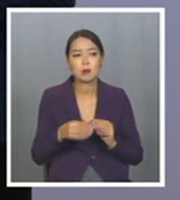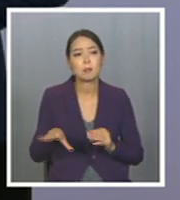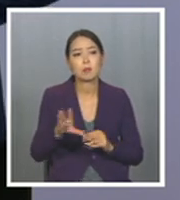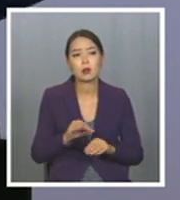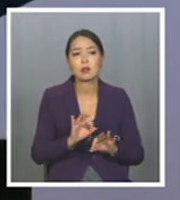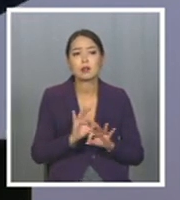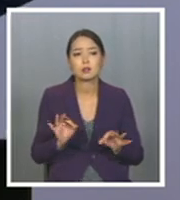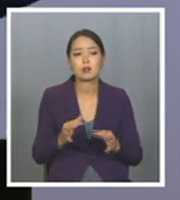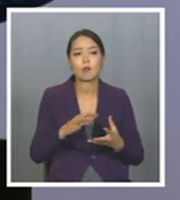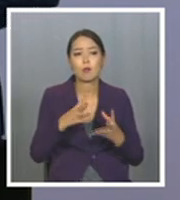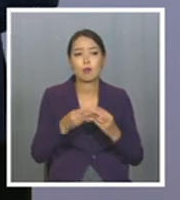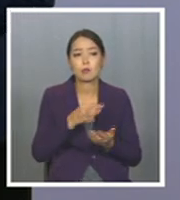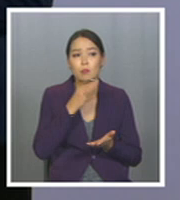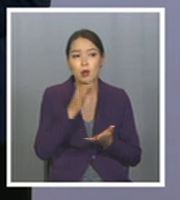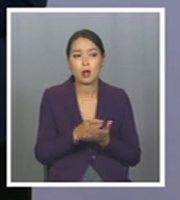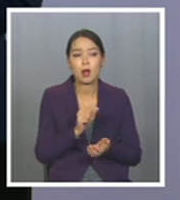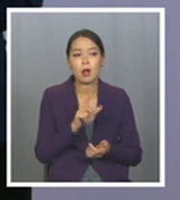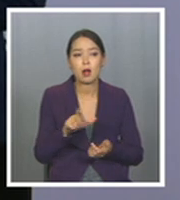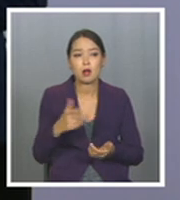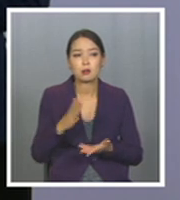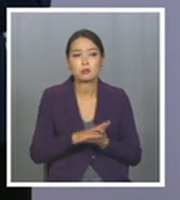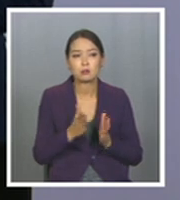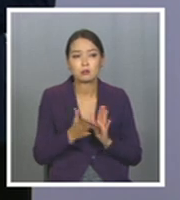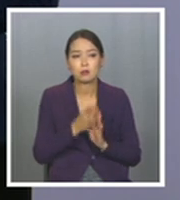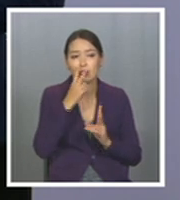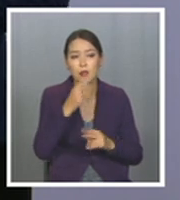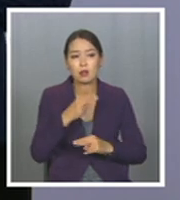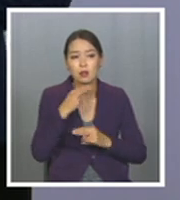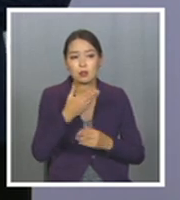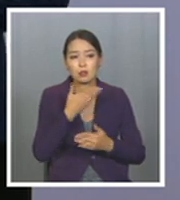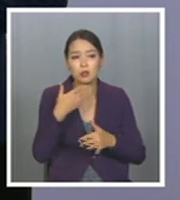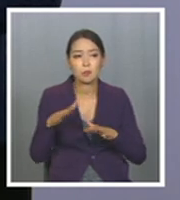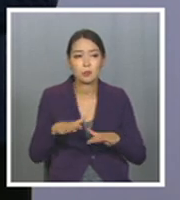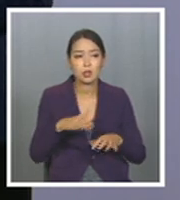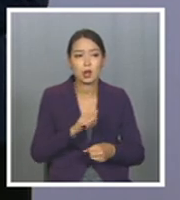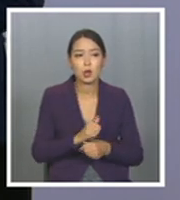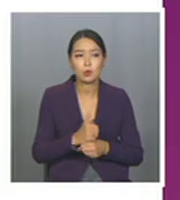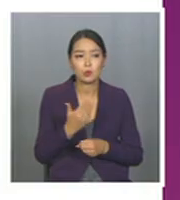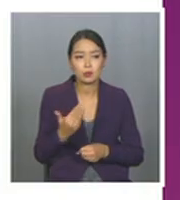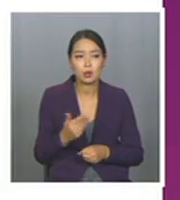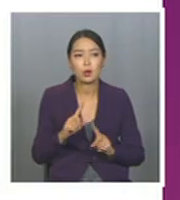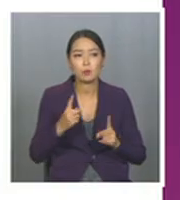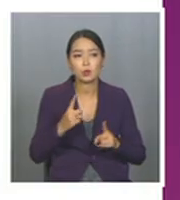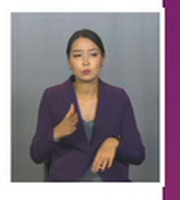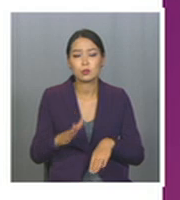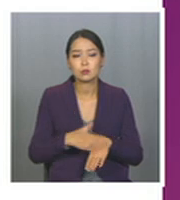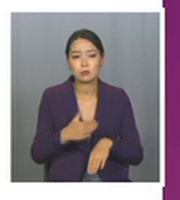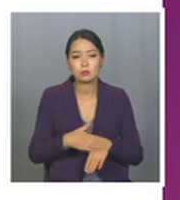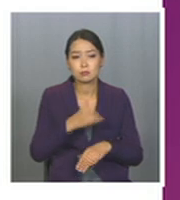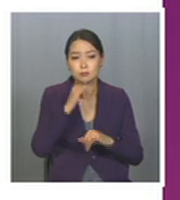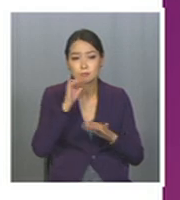беріп, халықтың жағдайына назар аудармаған жергілікті билік өкілдері неге жазаға тартылмайды